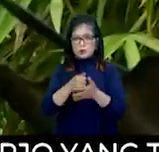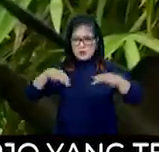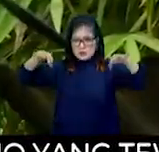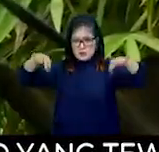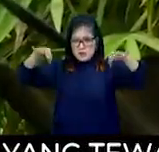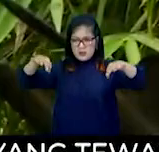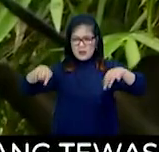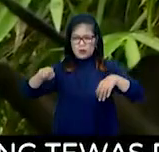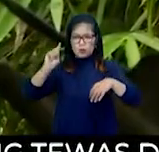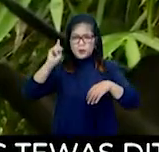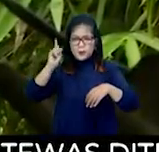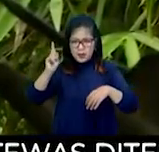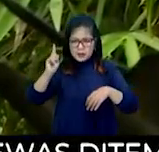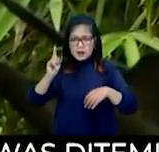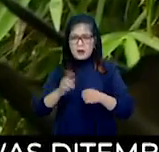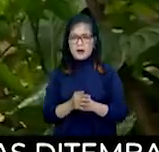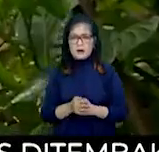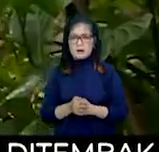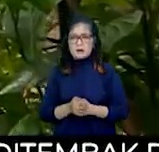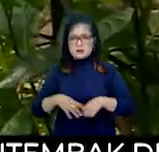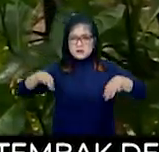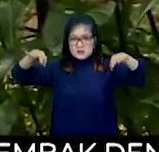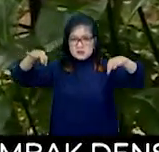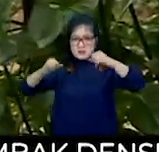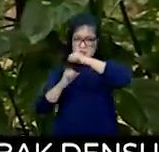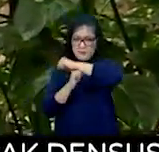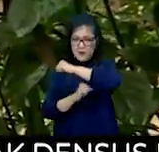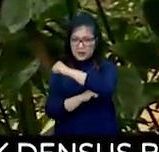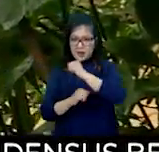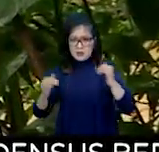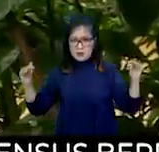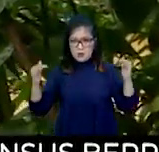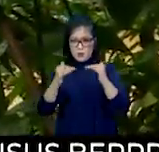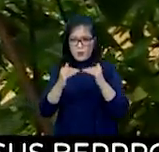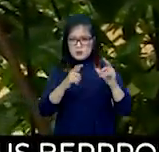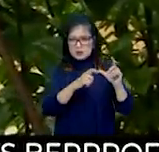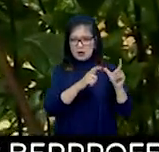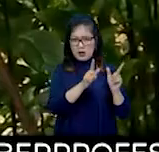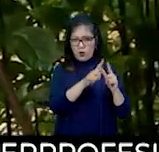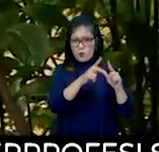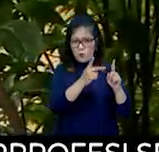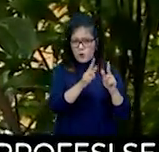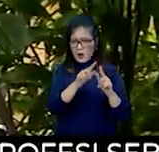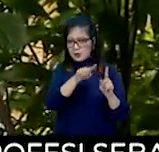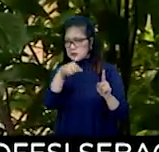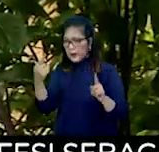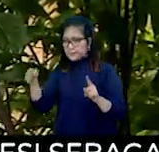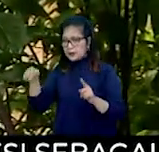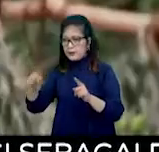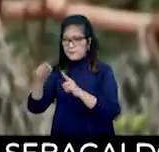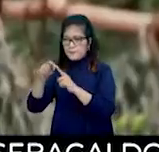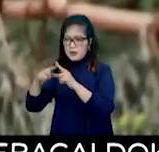keselamatan warga yang melintas. Jembatan gantung ini menghubungkan wilayah Srengseng Sawah, Jagakarsa, Jakarta Selatan dengan wilayah Pasir